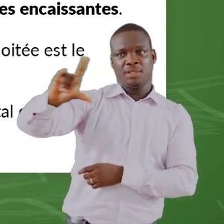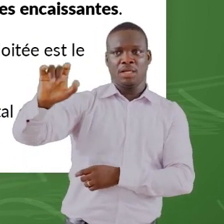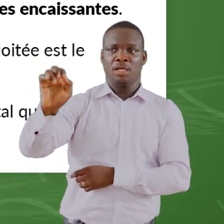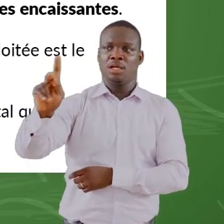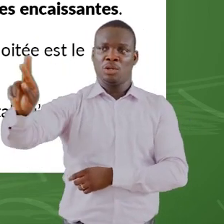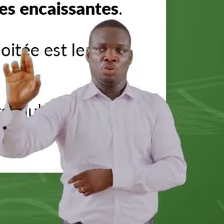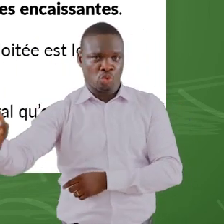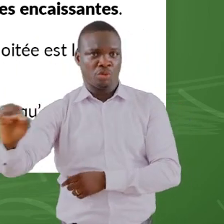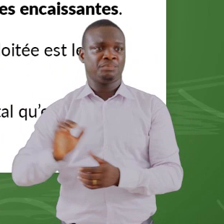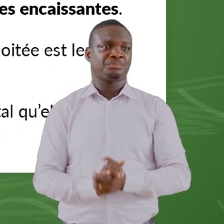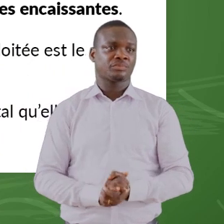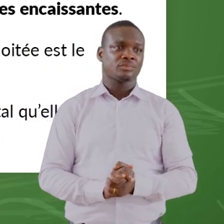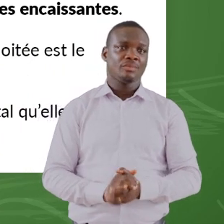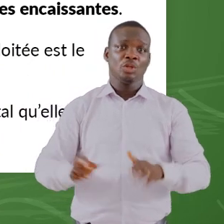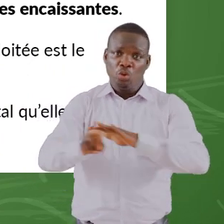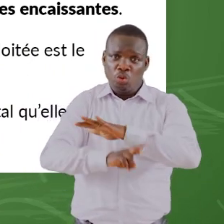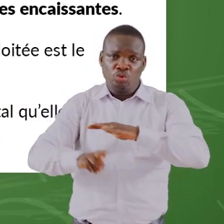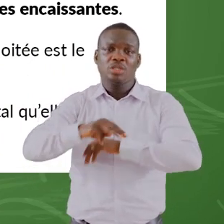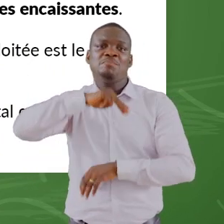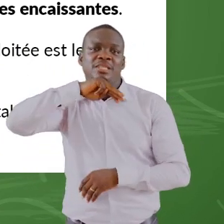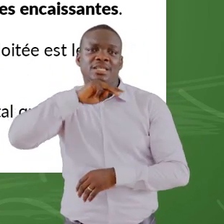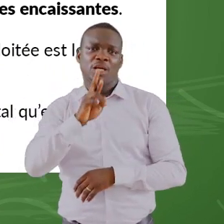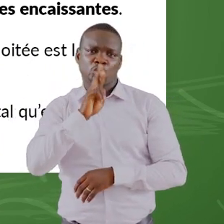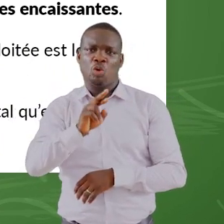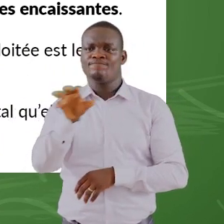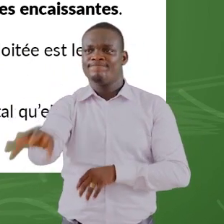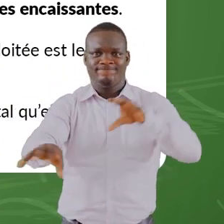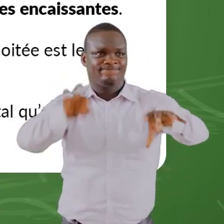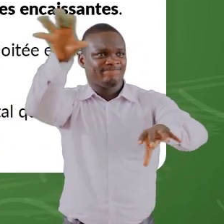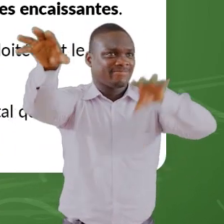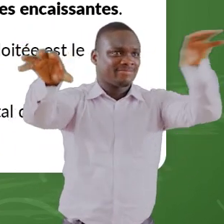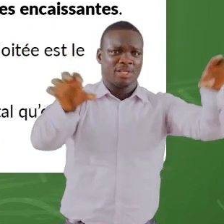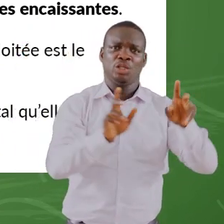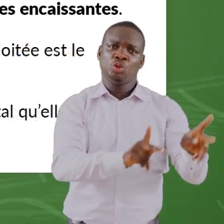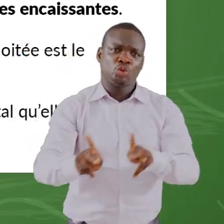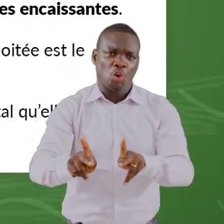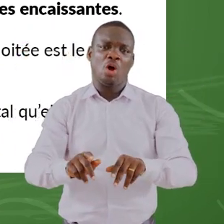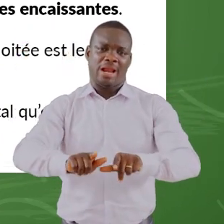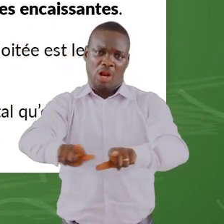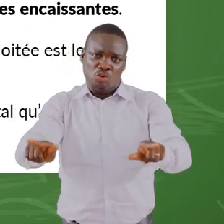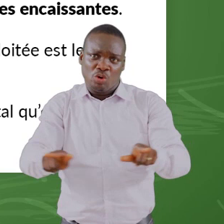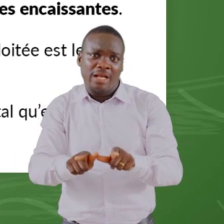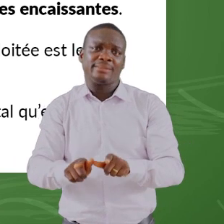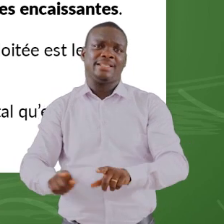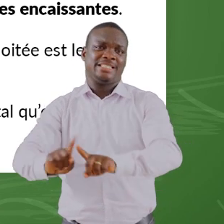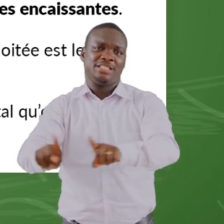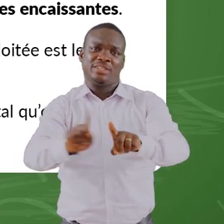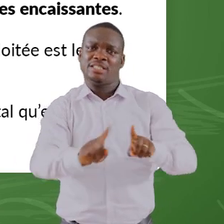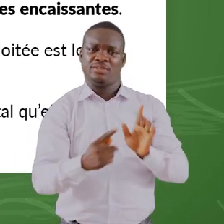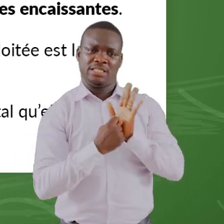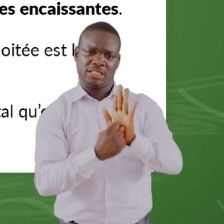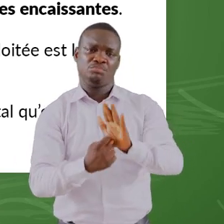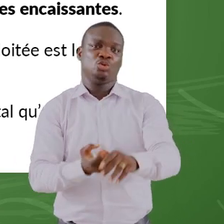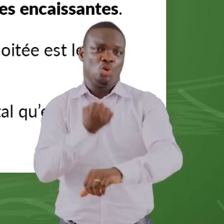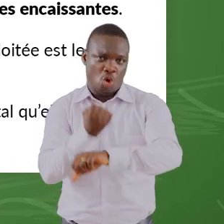ressources minières sont réparties selon la localisation des différents types de